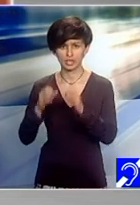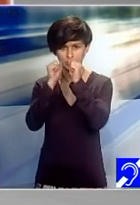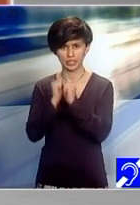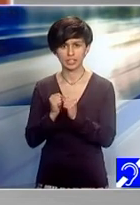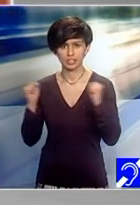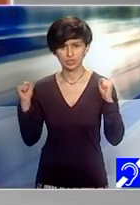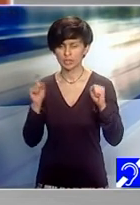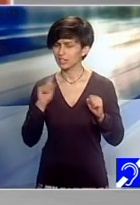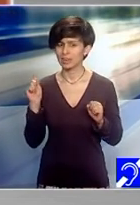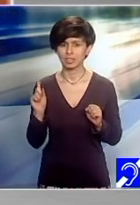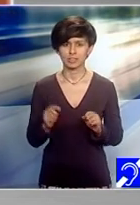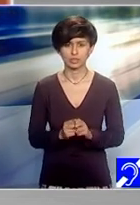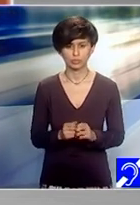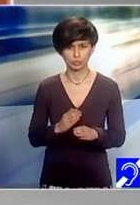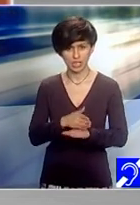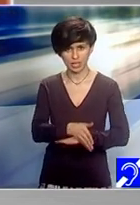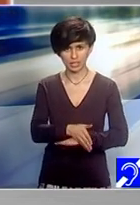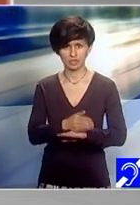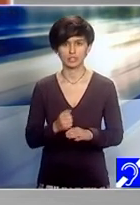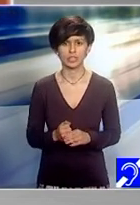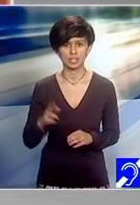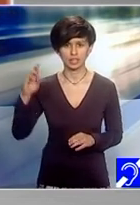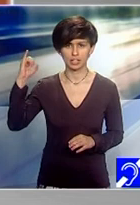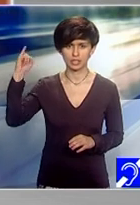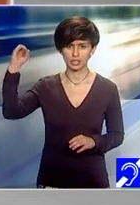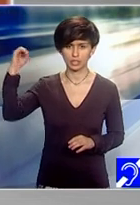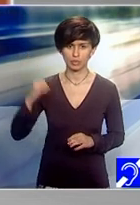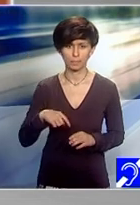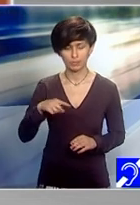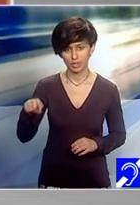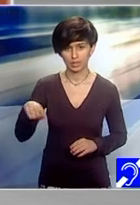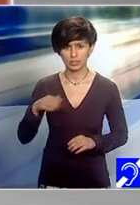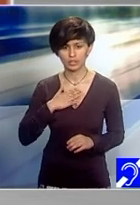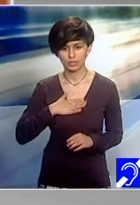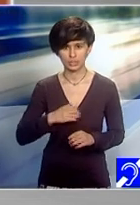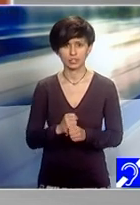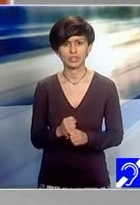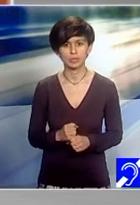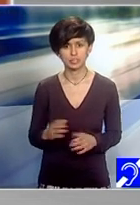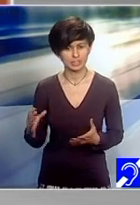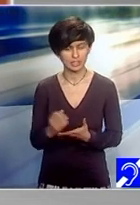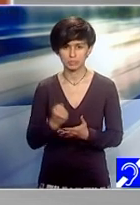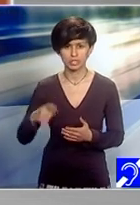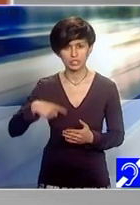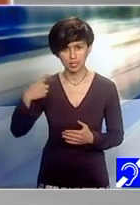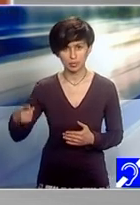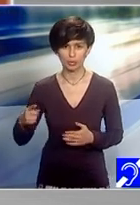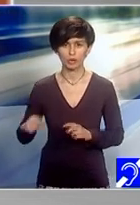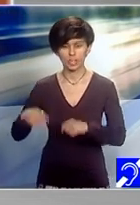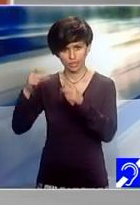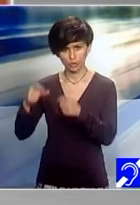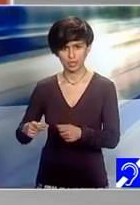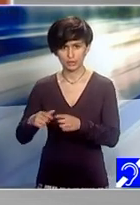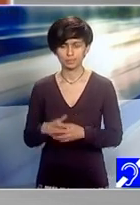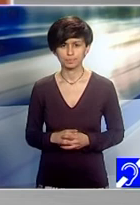Jocurile Olimpice de la Rio, ne punem toate speranțele că vom excela la altă disciplină, cum ar fi judo. Prin urmare, vă propun